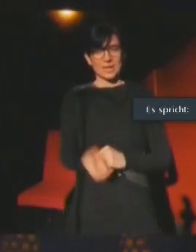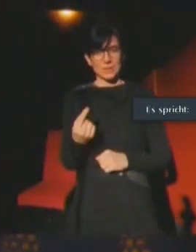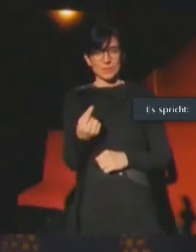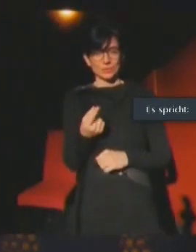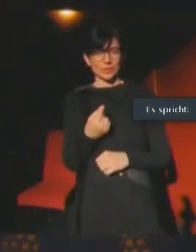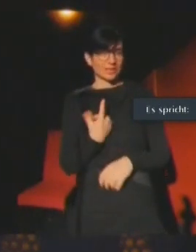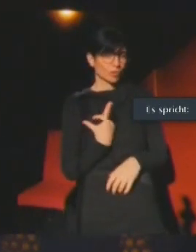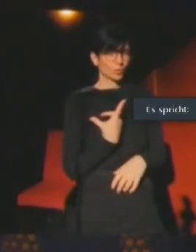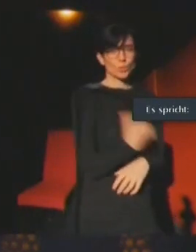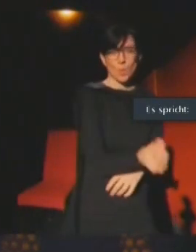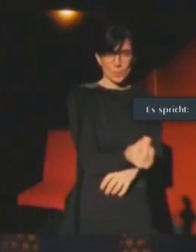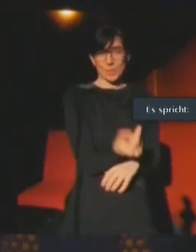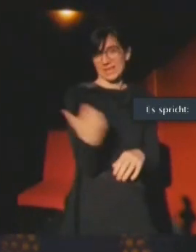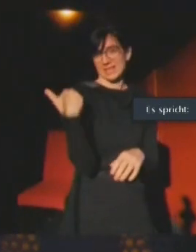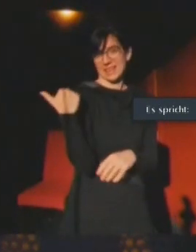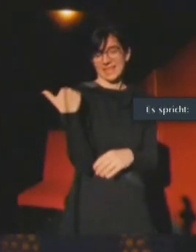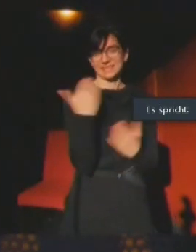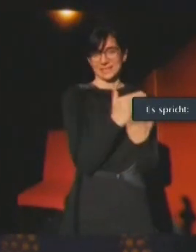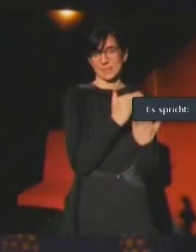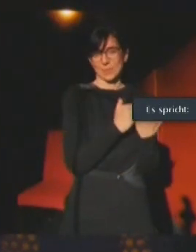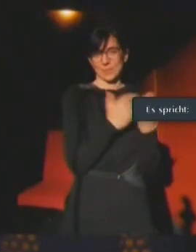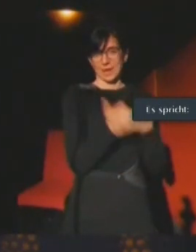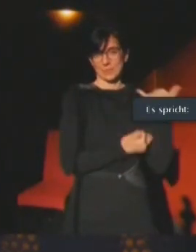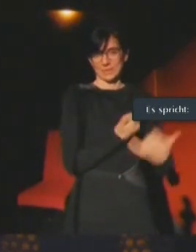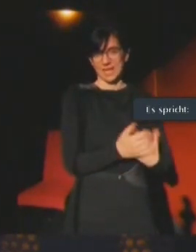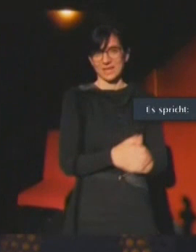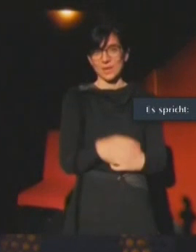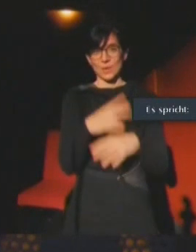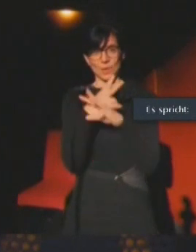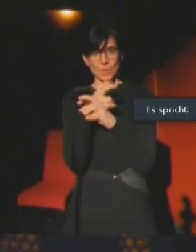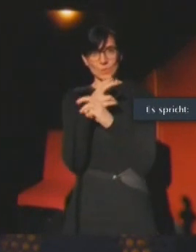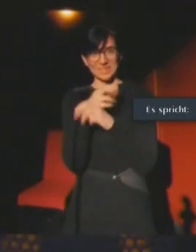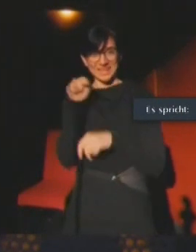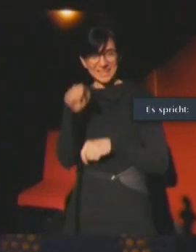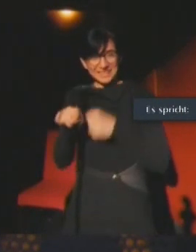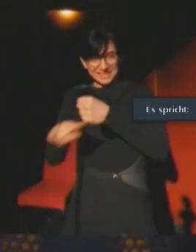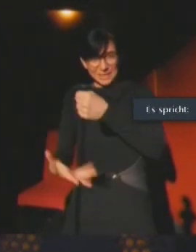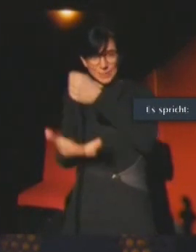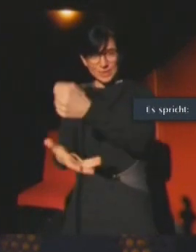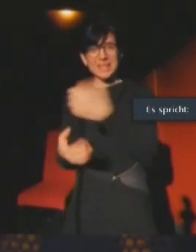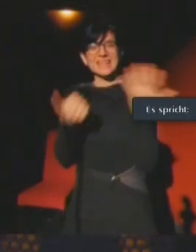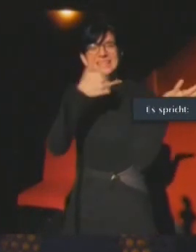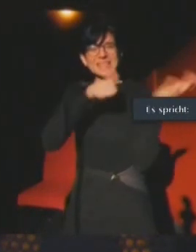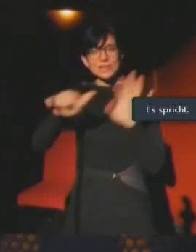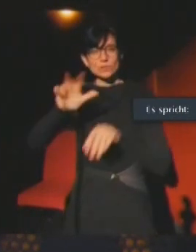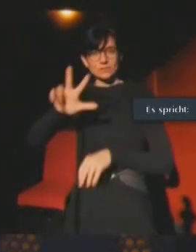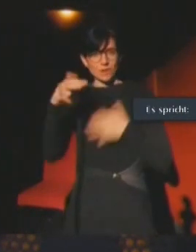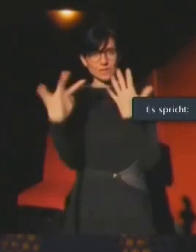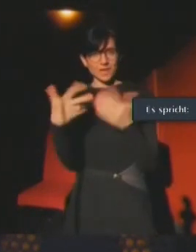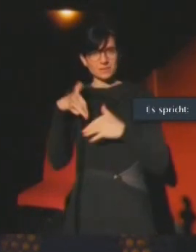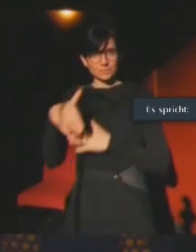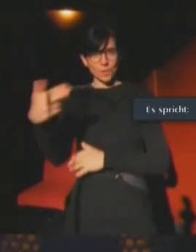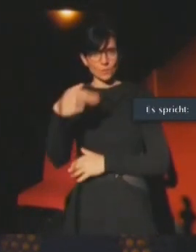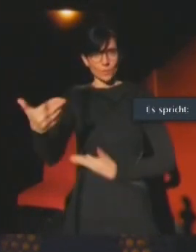Verdoppelung zur letzten Programmperiode. Österreich wird aus diesem Budgettopf voraussichtlich 683